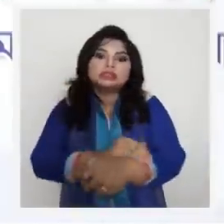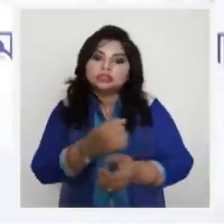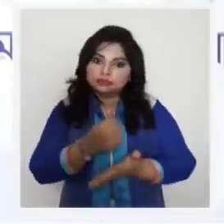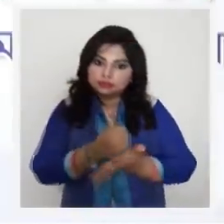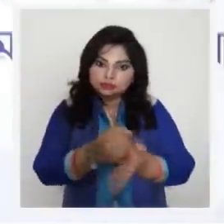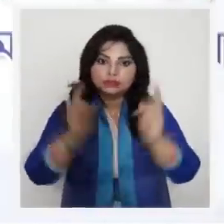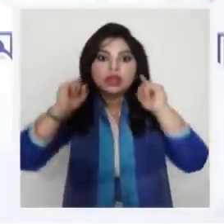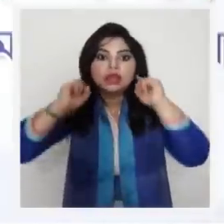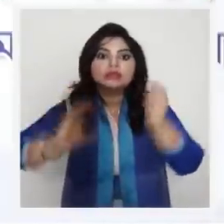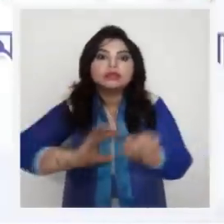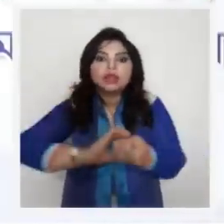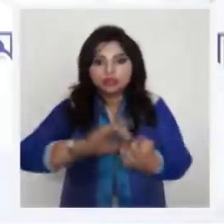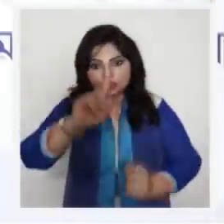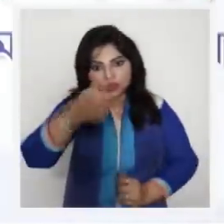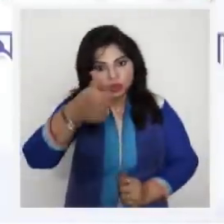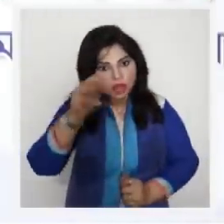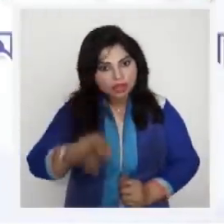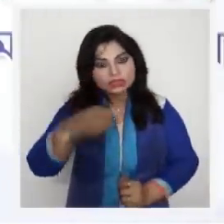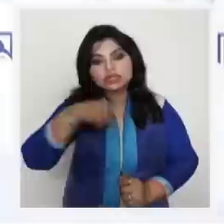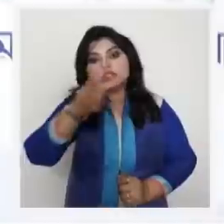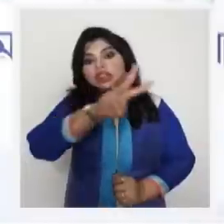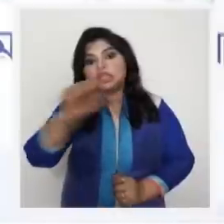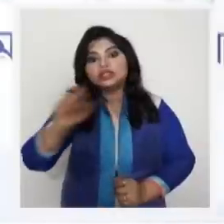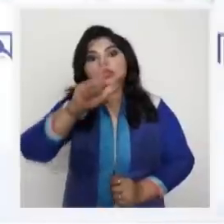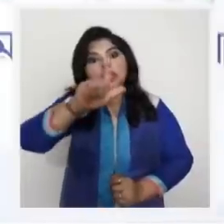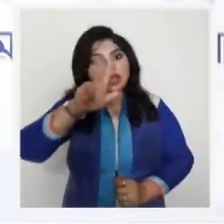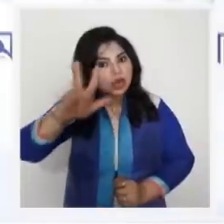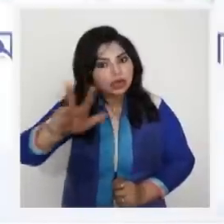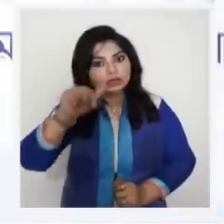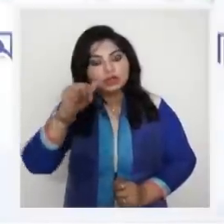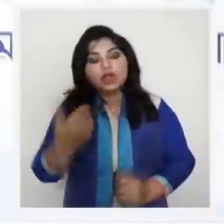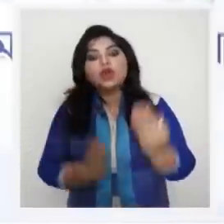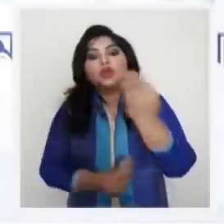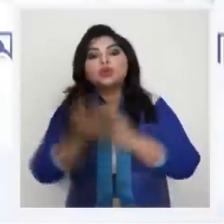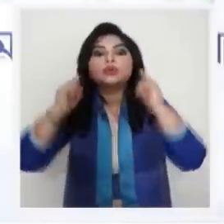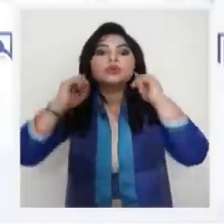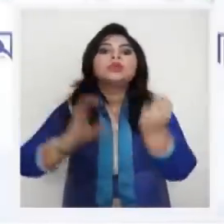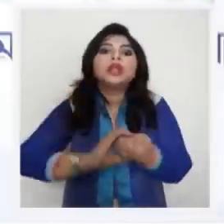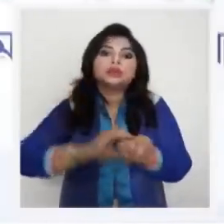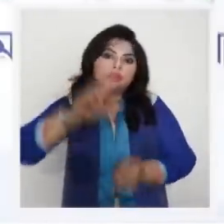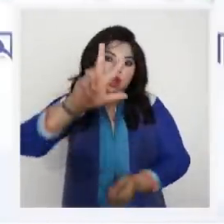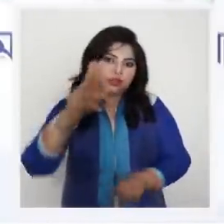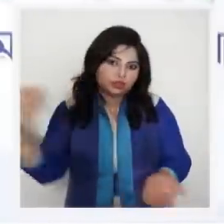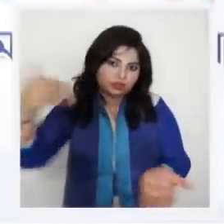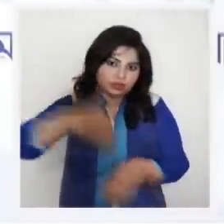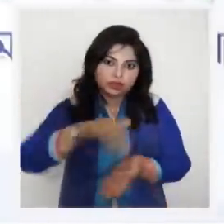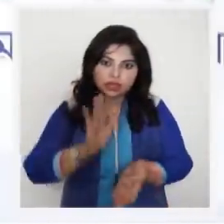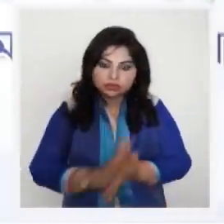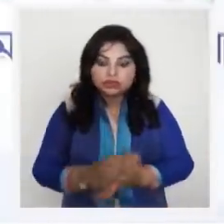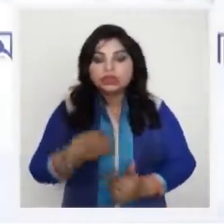1,20,58,786টি। অনলাইন প্ল্যাটফর্ম মুক্ত পাঠে হটলাইন সেবা দেওয়ার জন্য প্রশিক্ষণপ্রাপ্ত চিকিৎসক